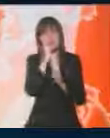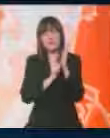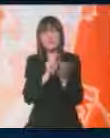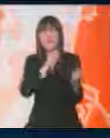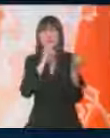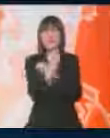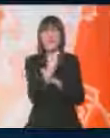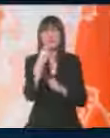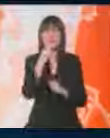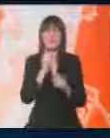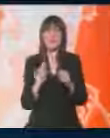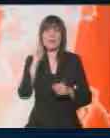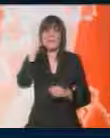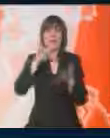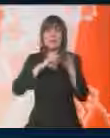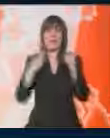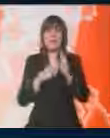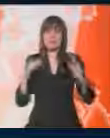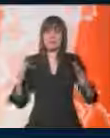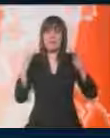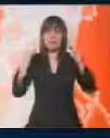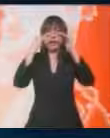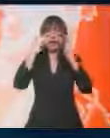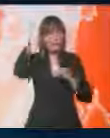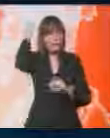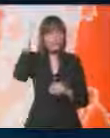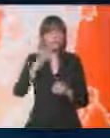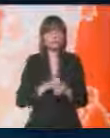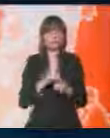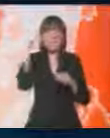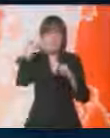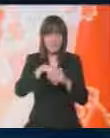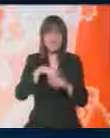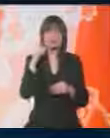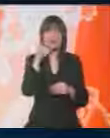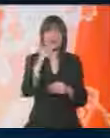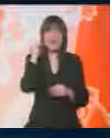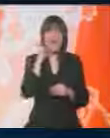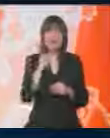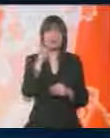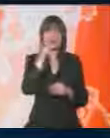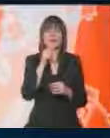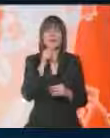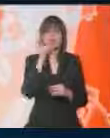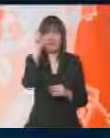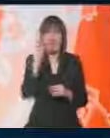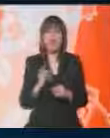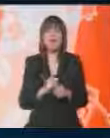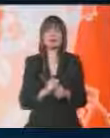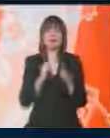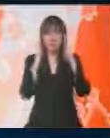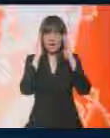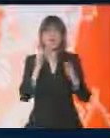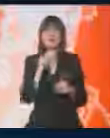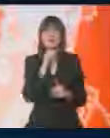promjena možda na vrhu političke hijerarhije na Kosovu. Znači umjesto ovih ratnika vjerojatno